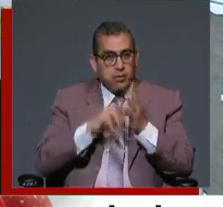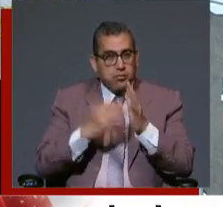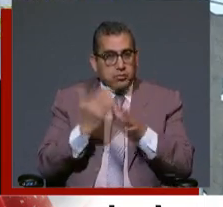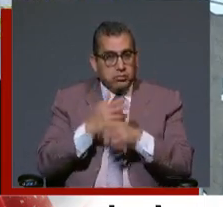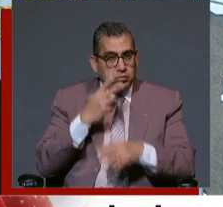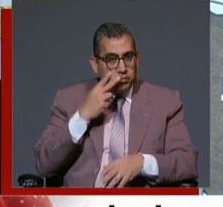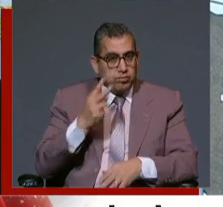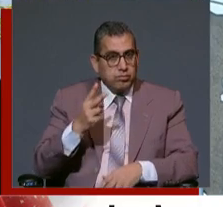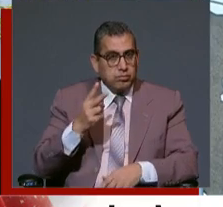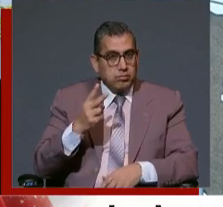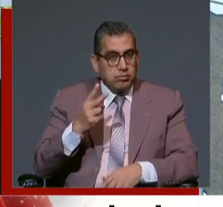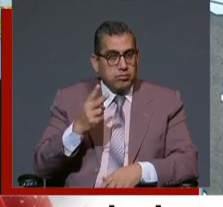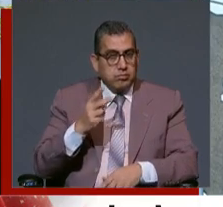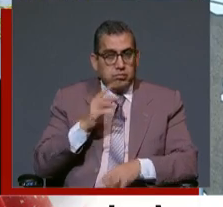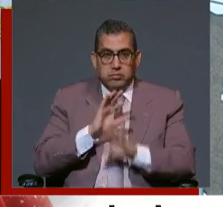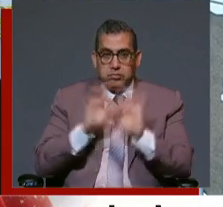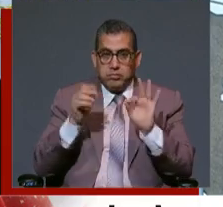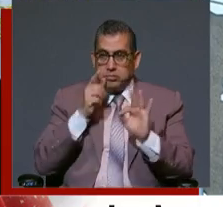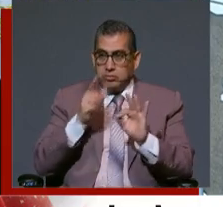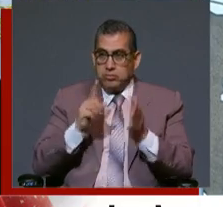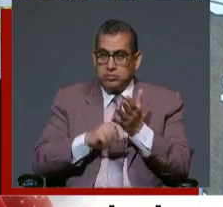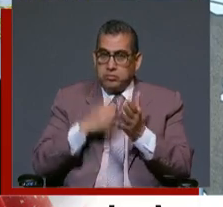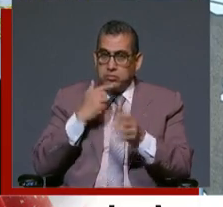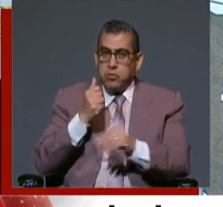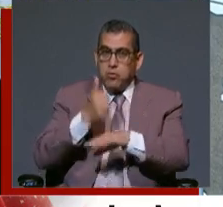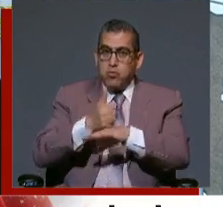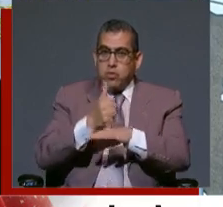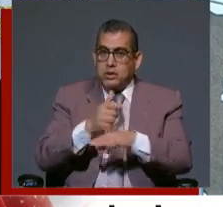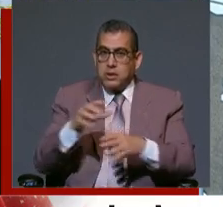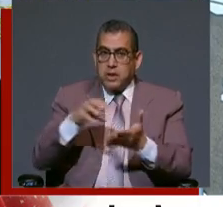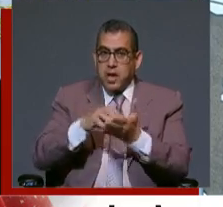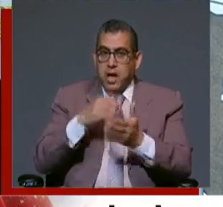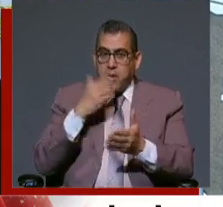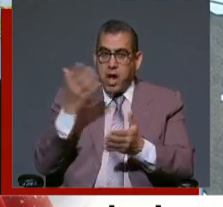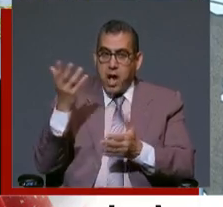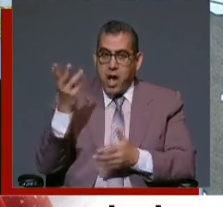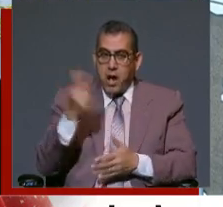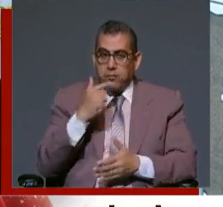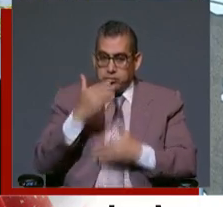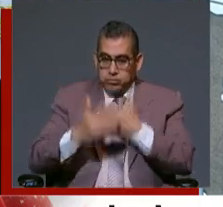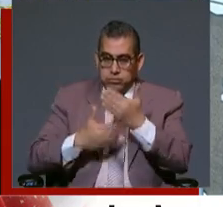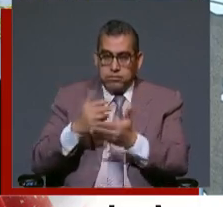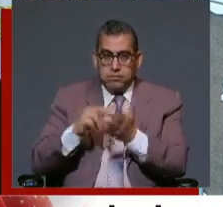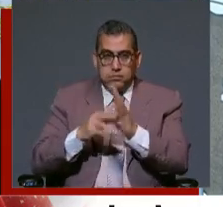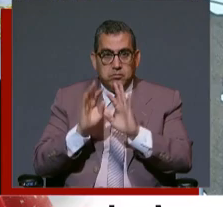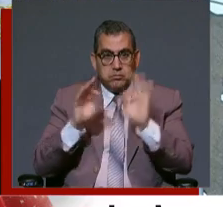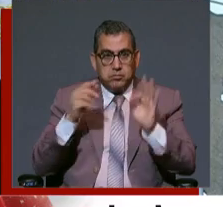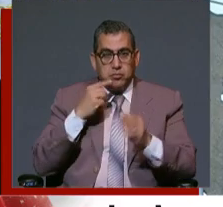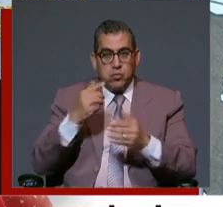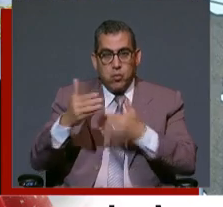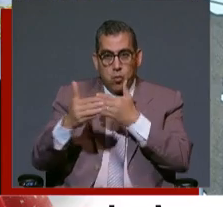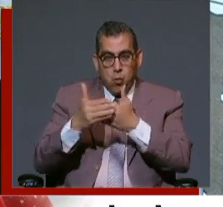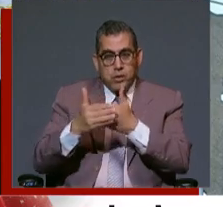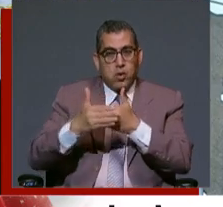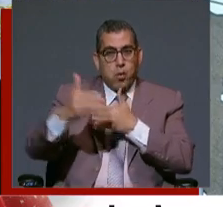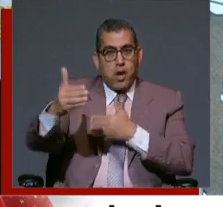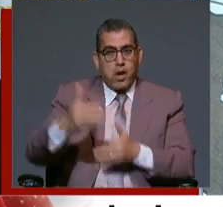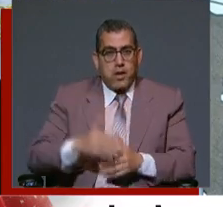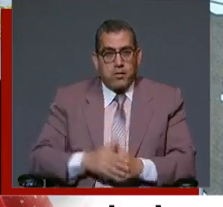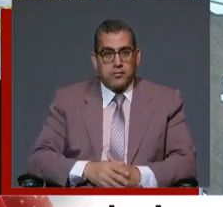أي كنتيجة الإصلاحات الاقتصادية والمؤسسية على المدى المتوسط وكذلك الطويل.